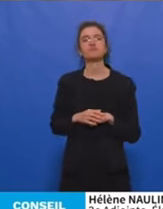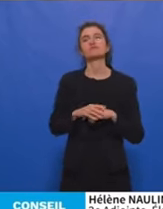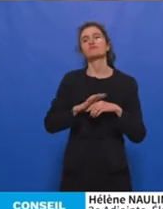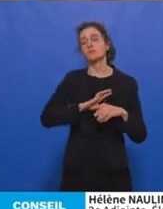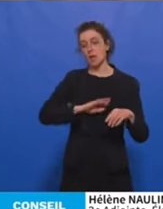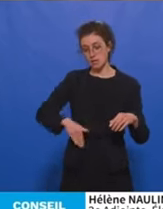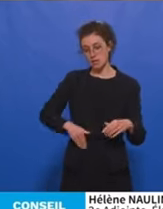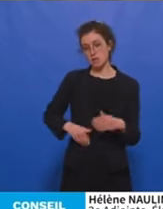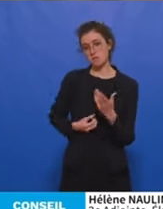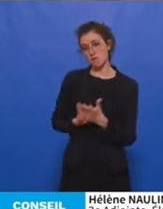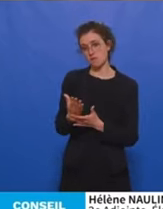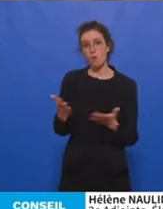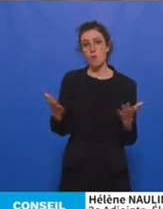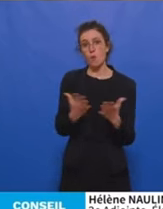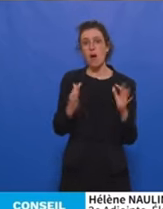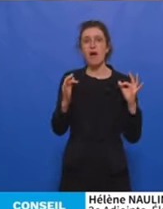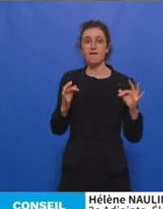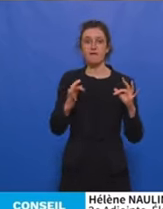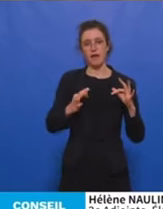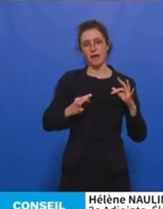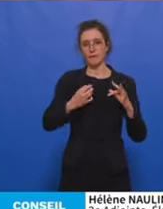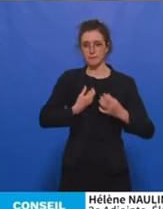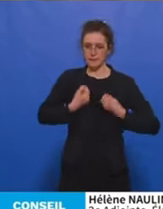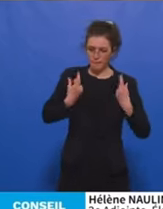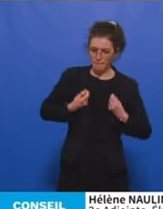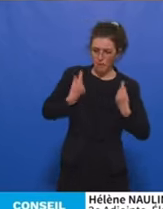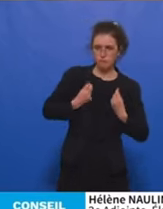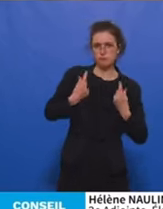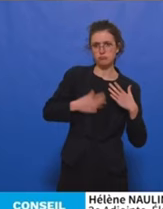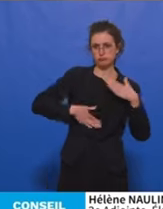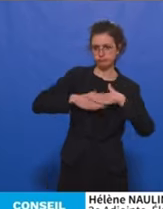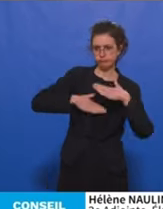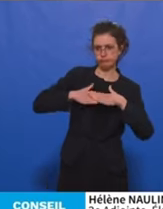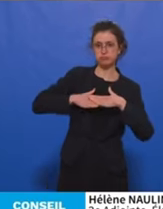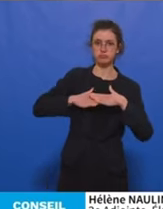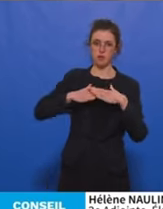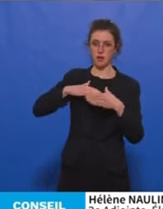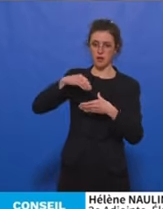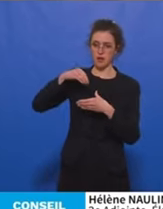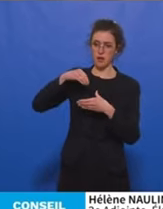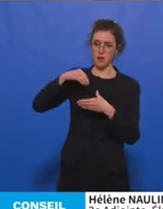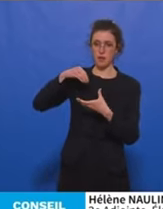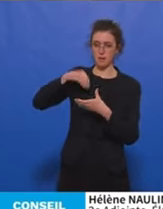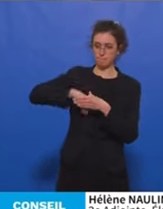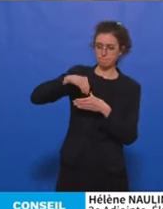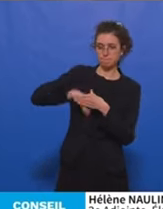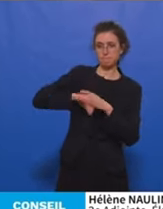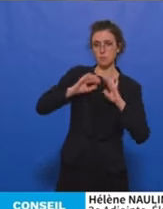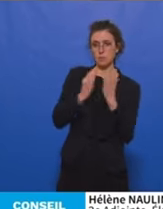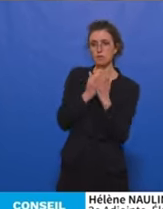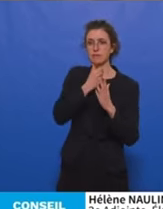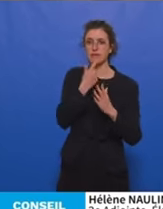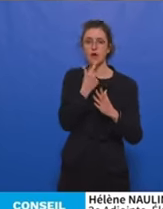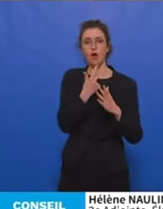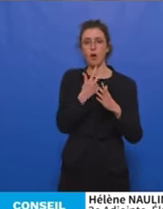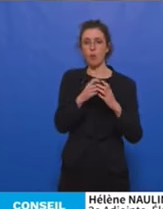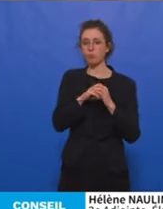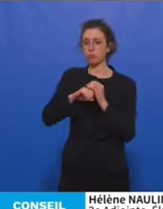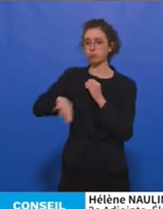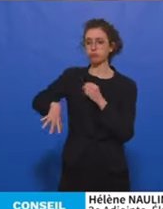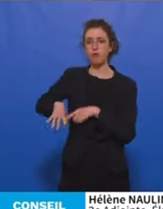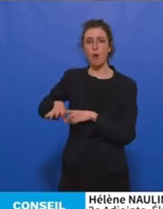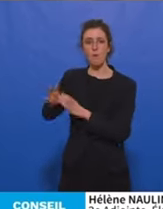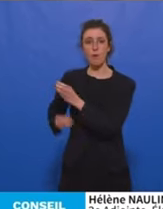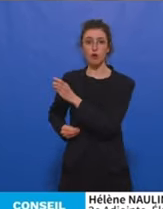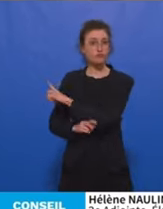que la sobriété, c'est pas manquer. Par contre, c'est si on ne s'inscrit pas dans la sobriété, là, c'est sûr qu'on va manquer. Donc